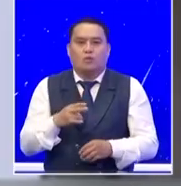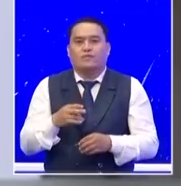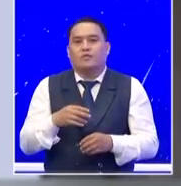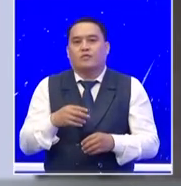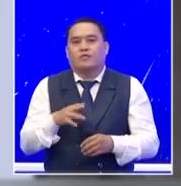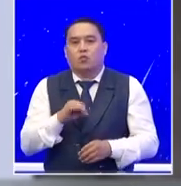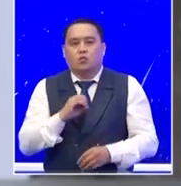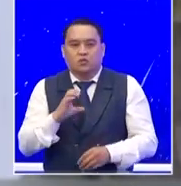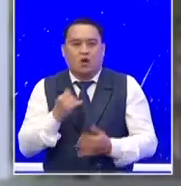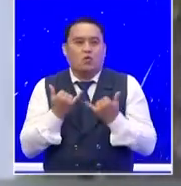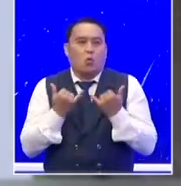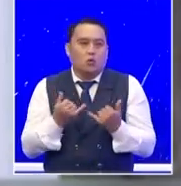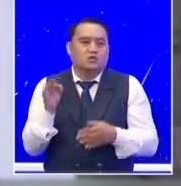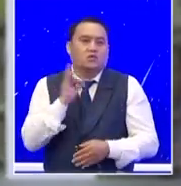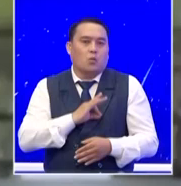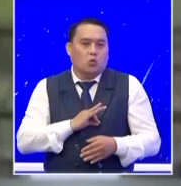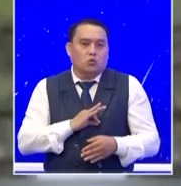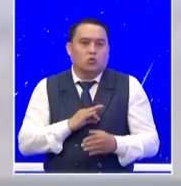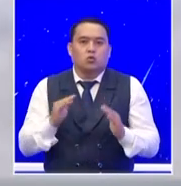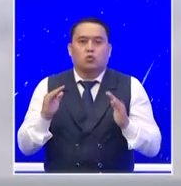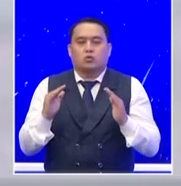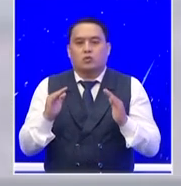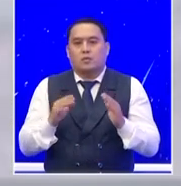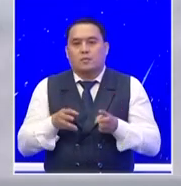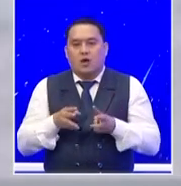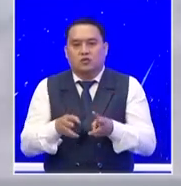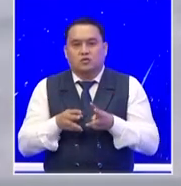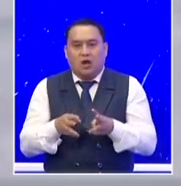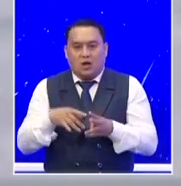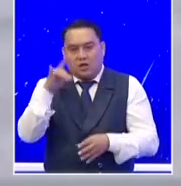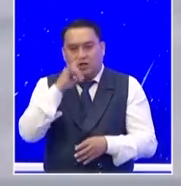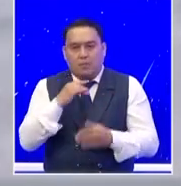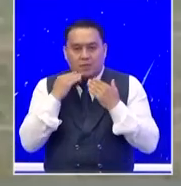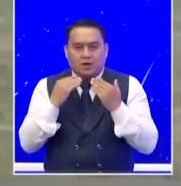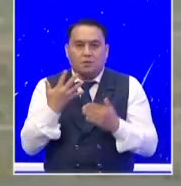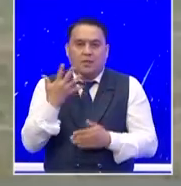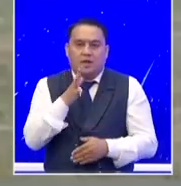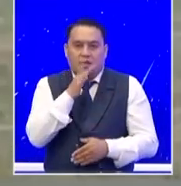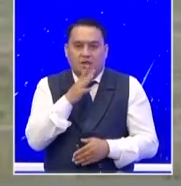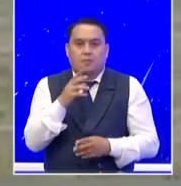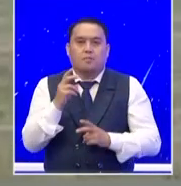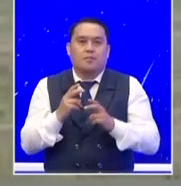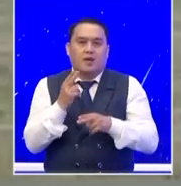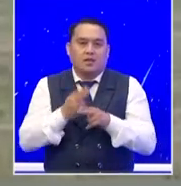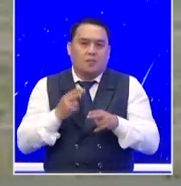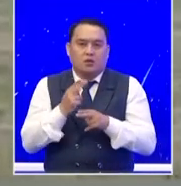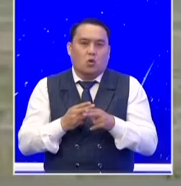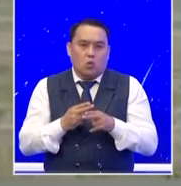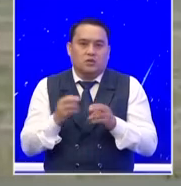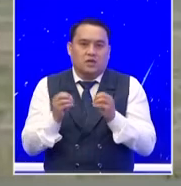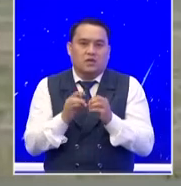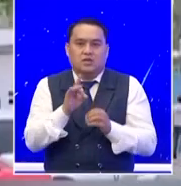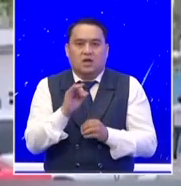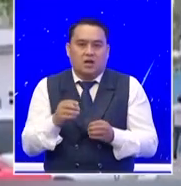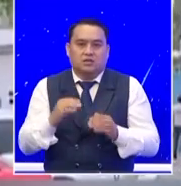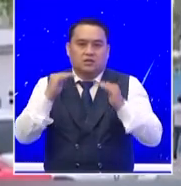известнякового флюса. Он используется в доменных печах казахстанской магнитки. Но за последние 5 лет металлургический гигант почти в 10